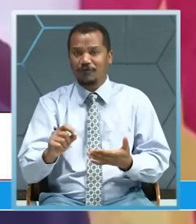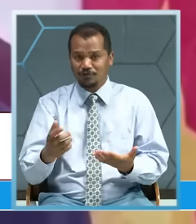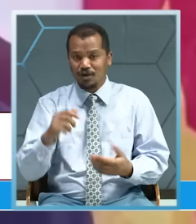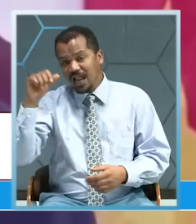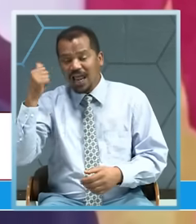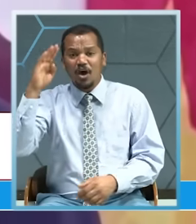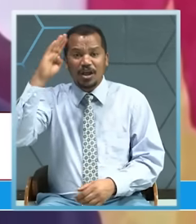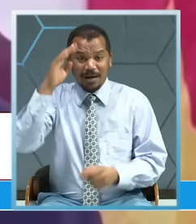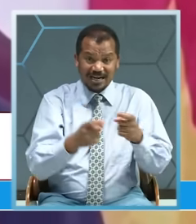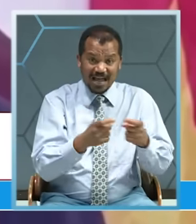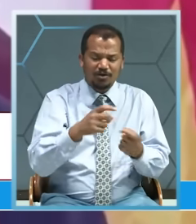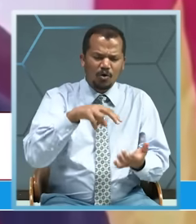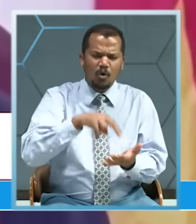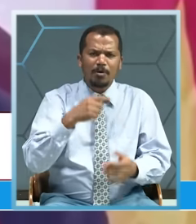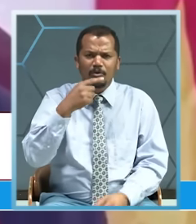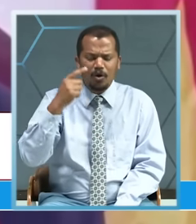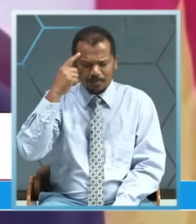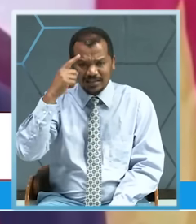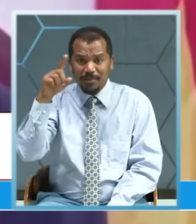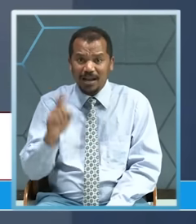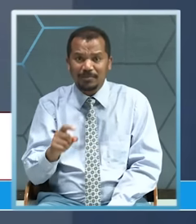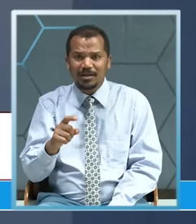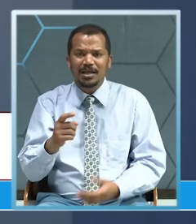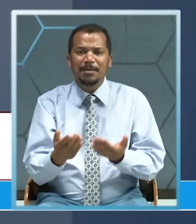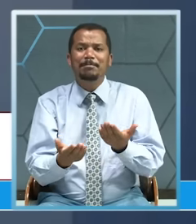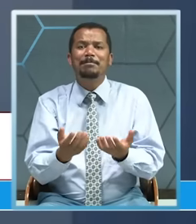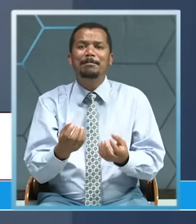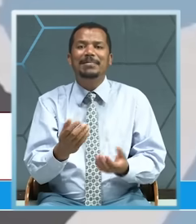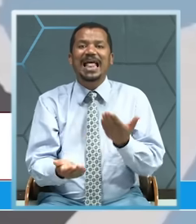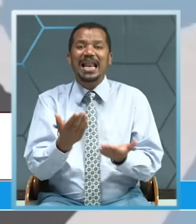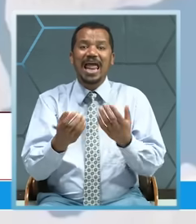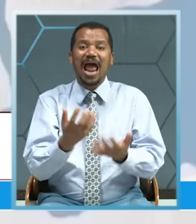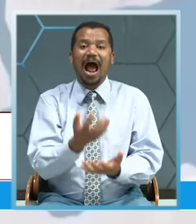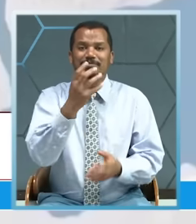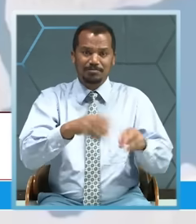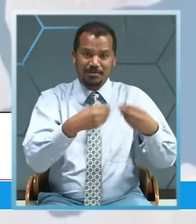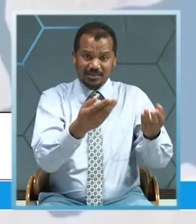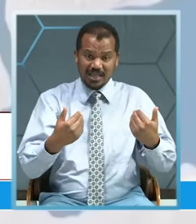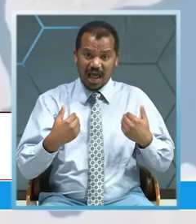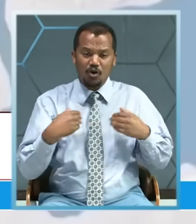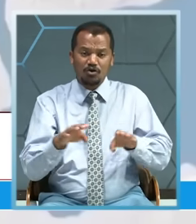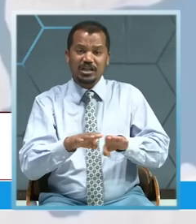ብለዋል ጸሐፊው። ሌላው የባይደን አስተዳደር ቆም ብሎ ማጤን ያለበት ምጣኔ ሀብታዊ ድጋፍ